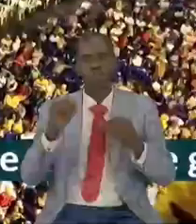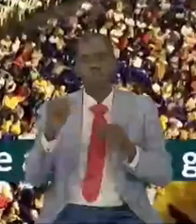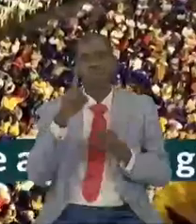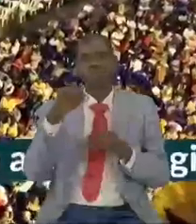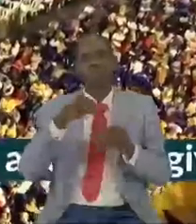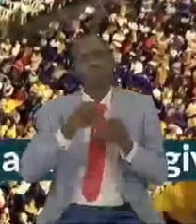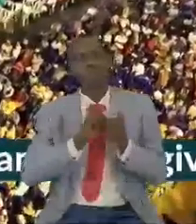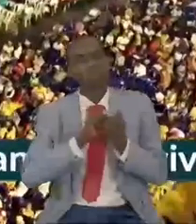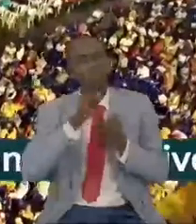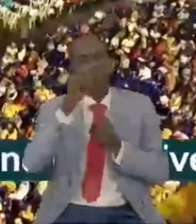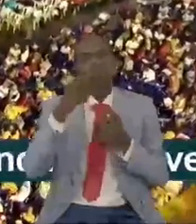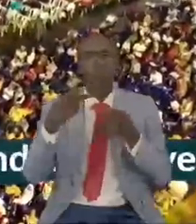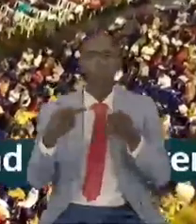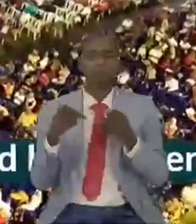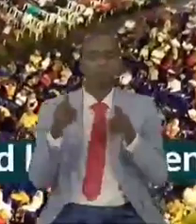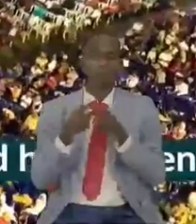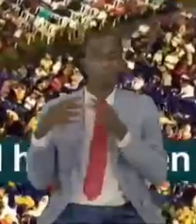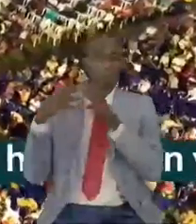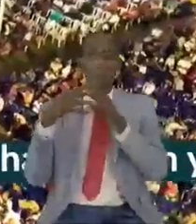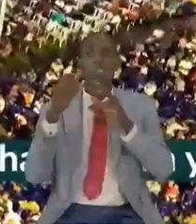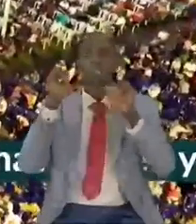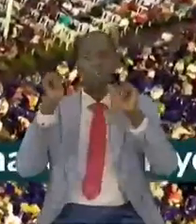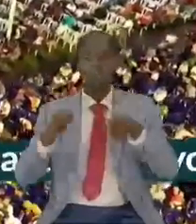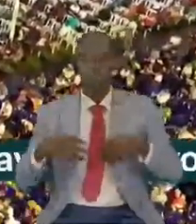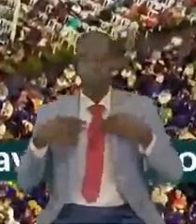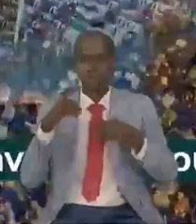L'homme de Dieu viendra pour la prière.